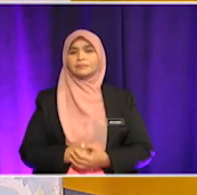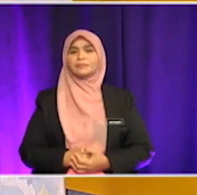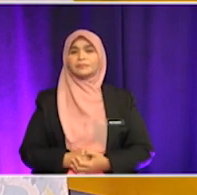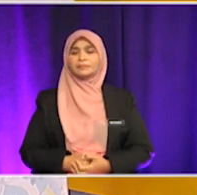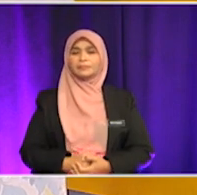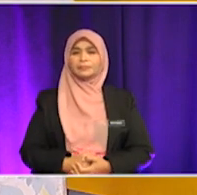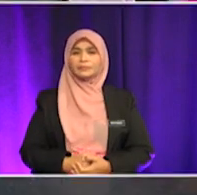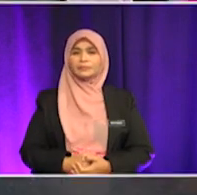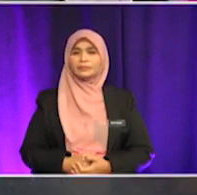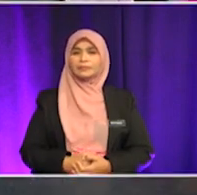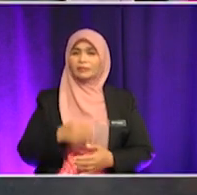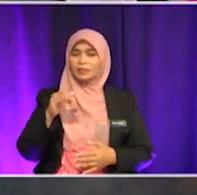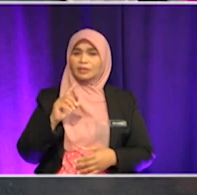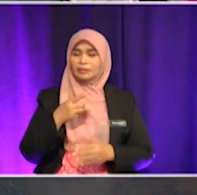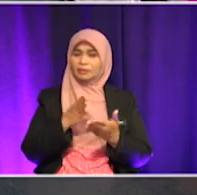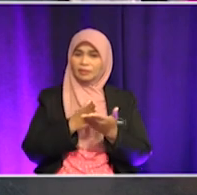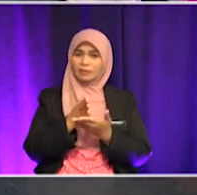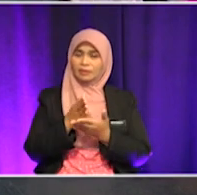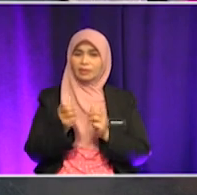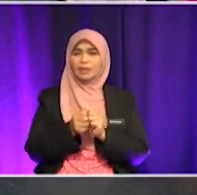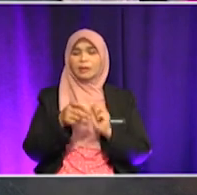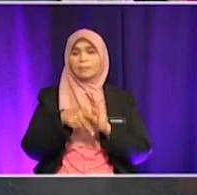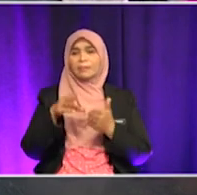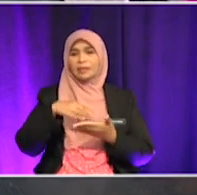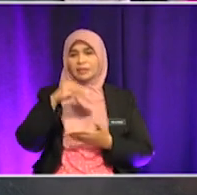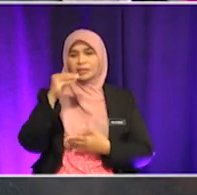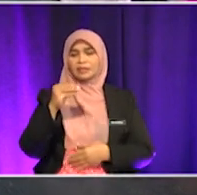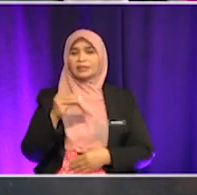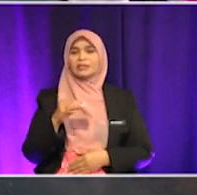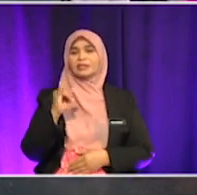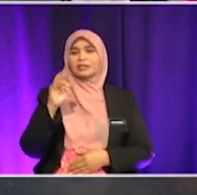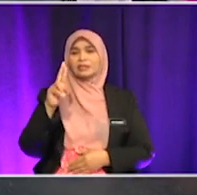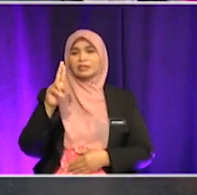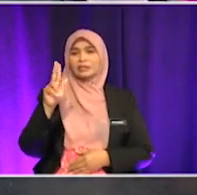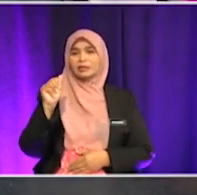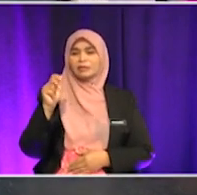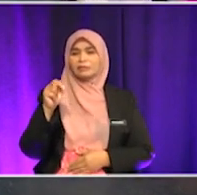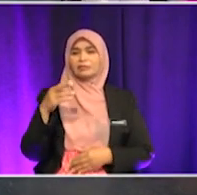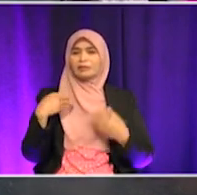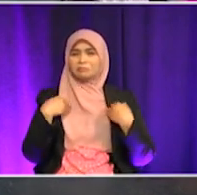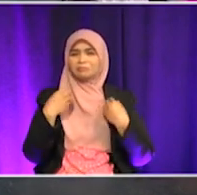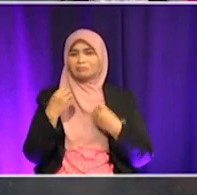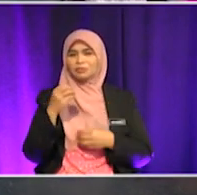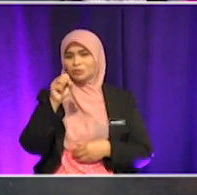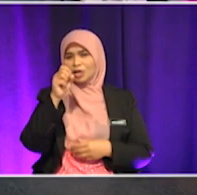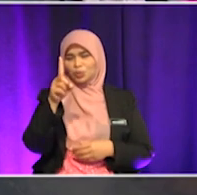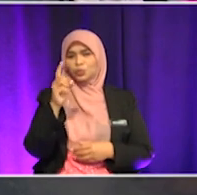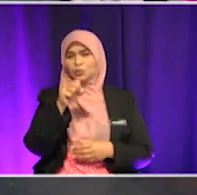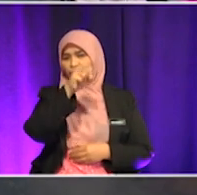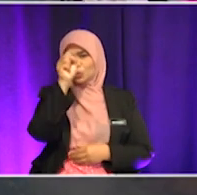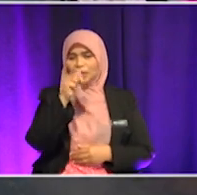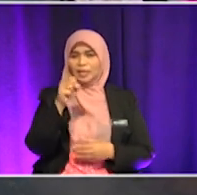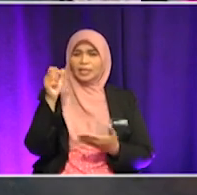algebra. Sebelum kita teruskan dengan pembelajaran kita, Ifan masih ada lagi satu soalan untuk cikgu. Boleh? Ya, banyak soalan Ifan ni. Sekarang kita cuba untuk faham